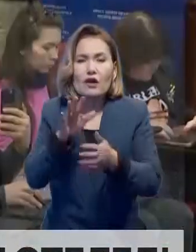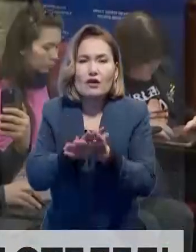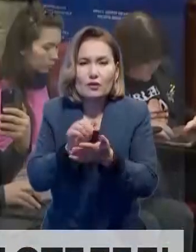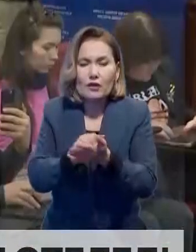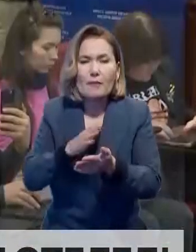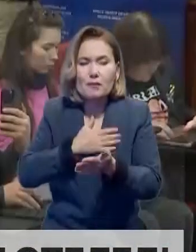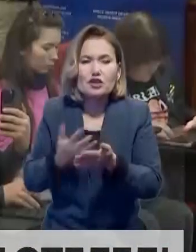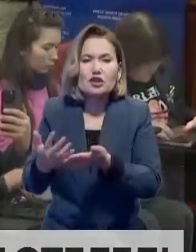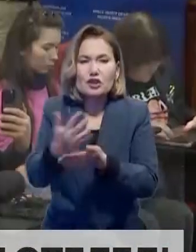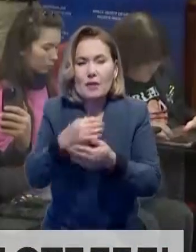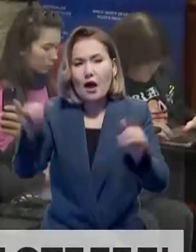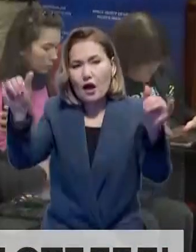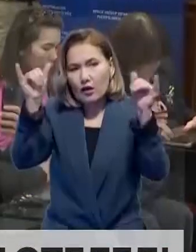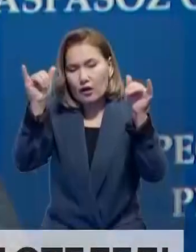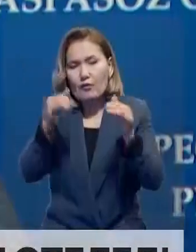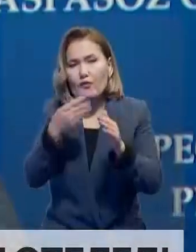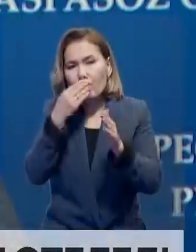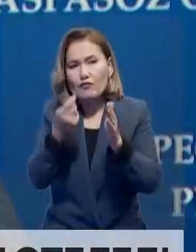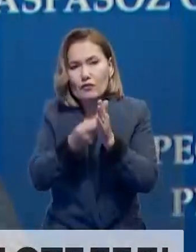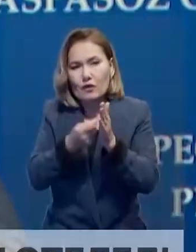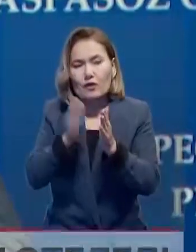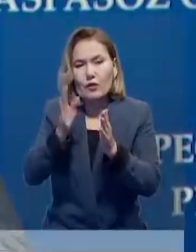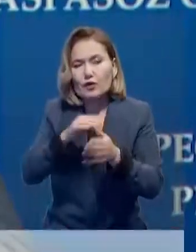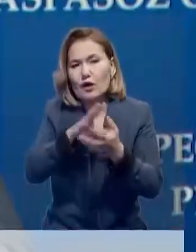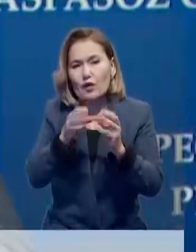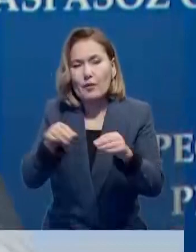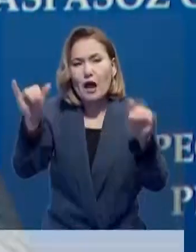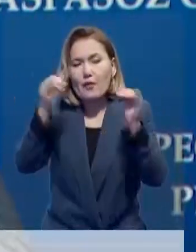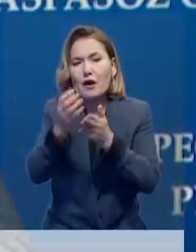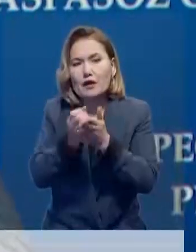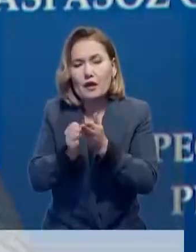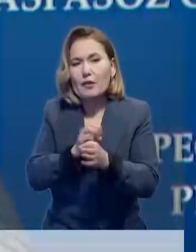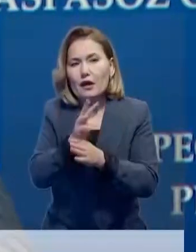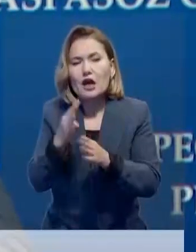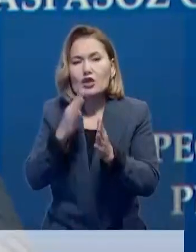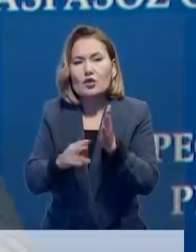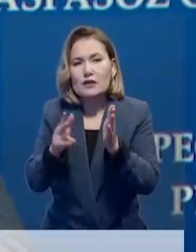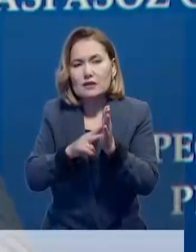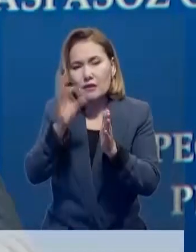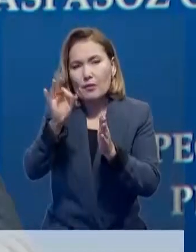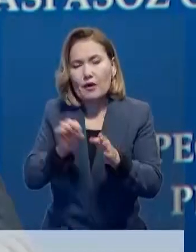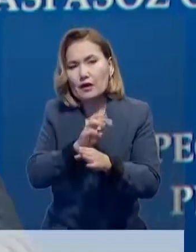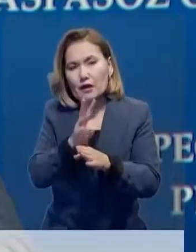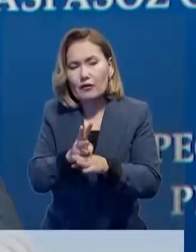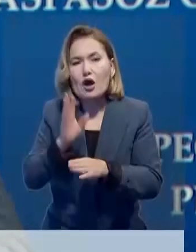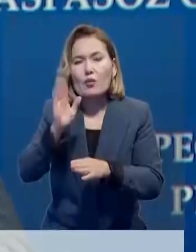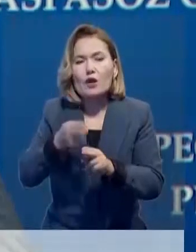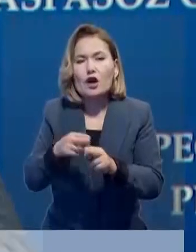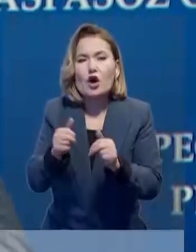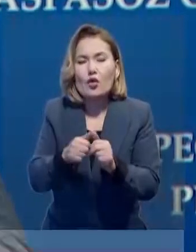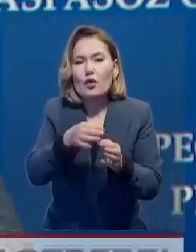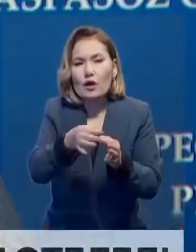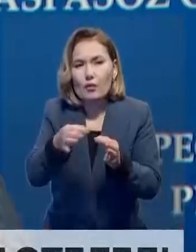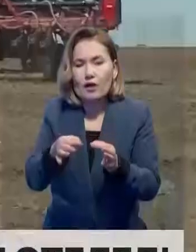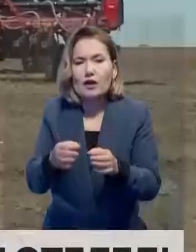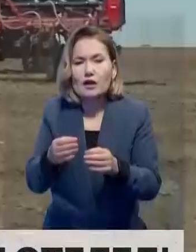туындамайды. Қазір Павлодар облысында бірқатар мәселе бар. Бірақ аймақ мал азығымен қазірдің өзінде 98%-ға қамтылды. Қажет болған жағдайда көршілес өңірлерден